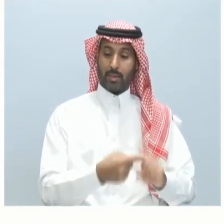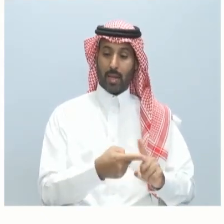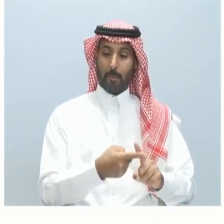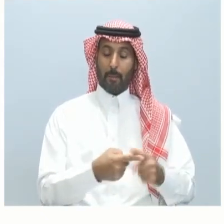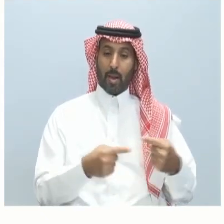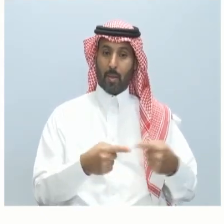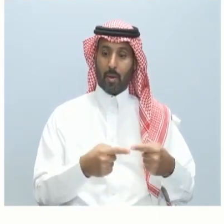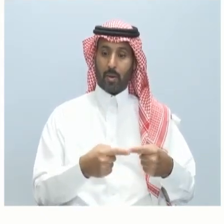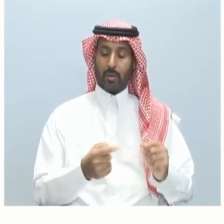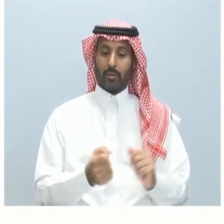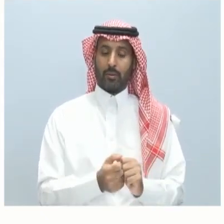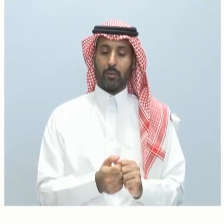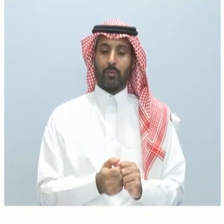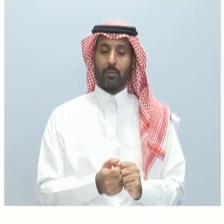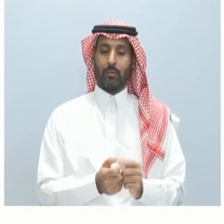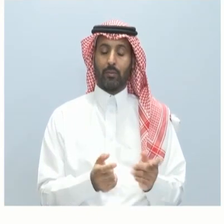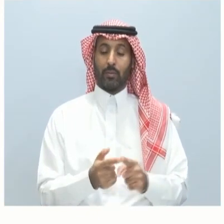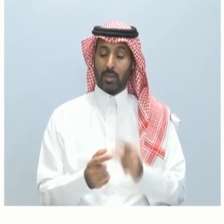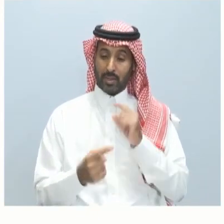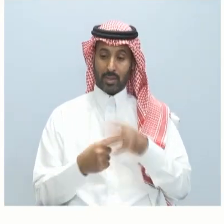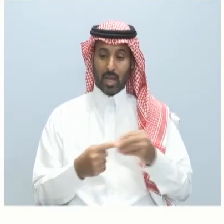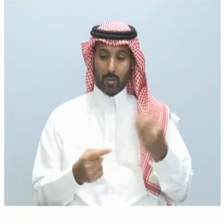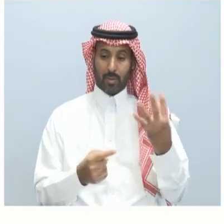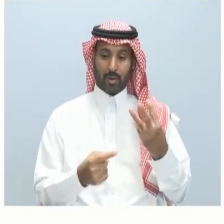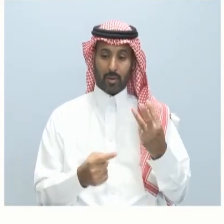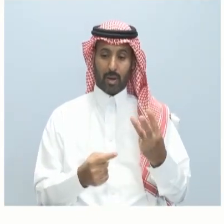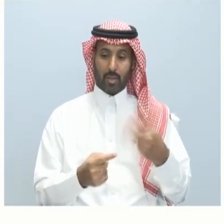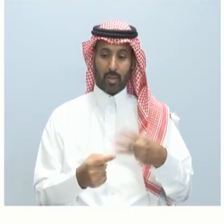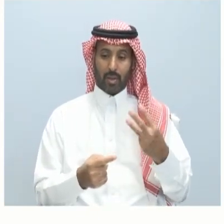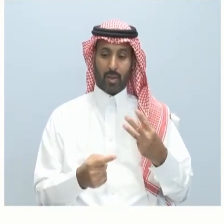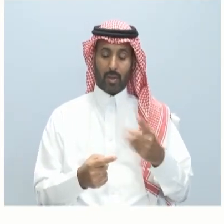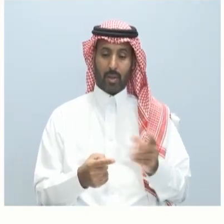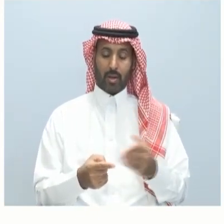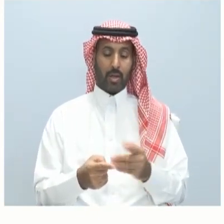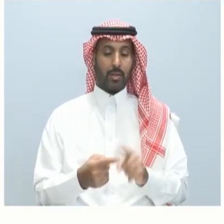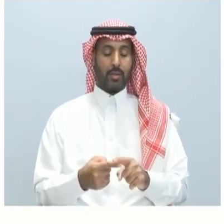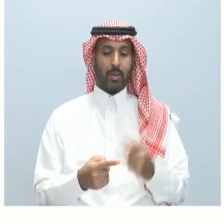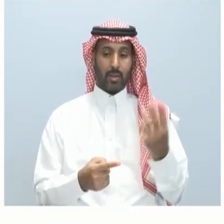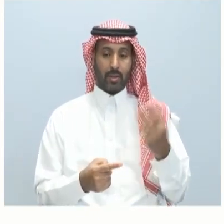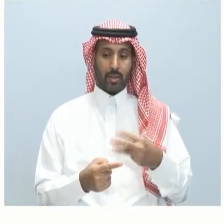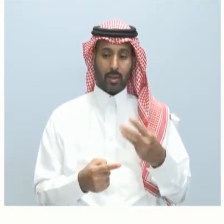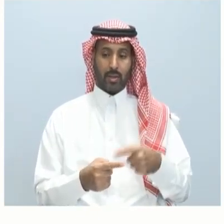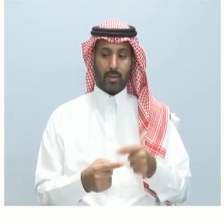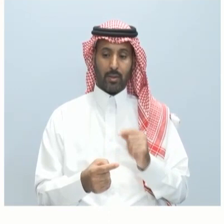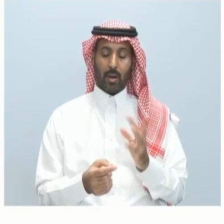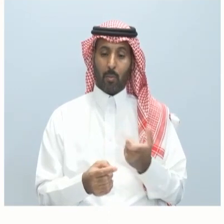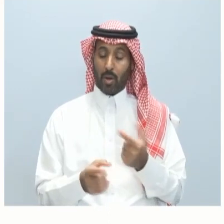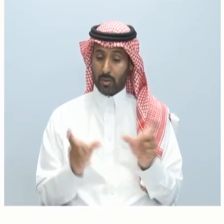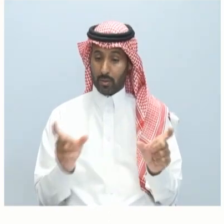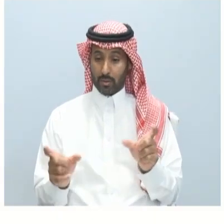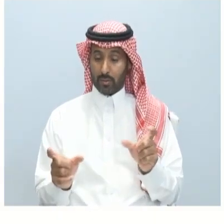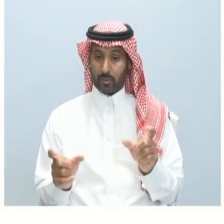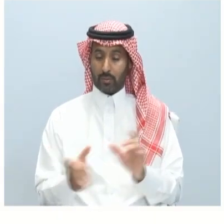المعكوس الجمعي لسالب 33 وهو ماذا 33 تصبح المعادله